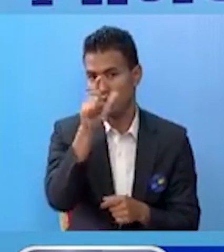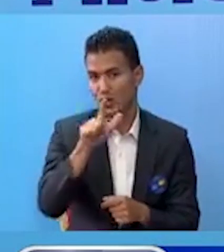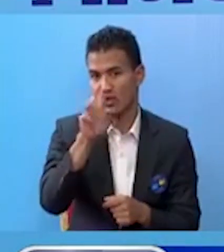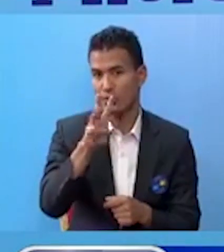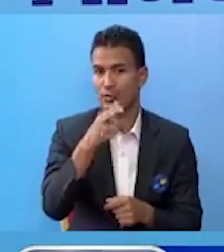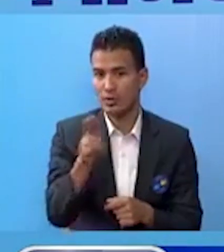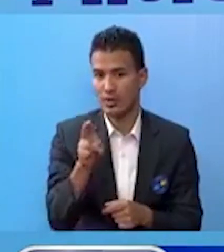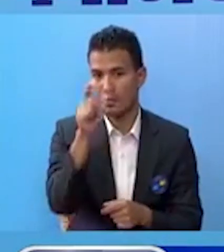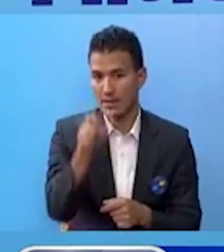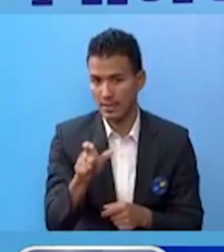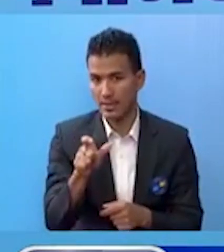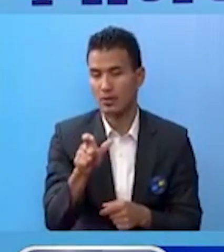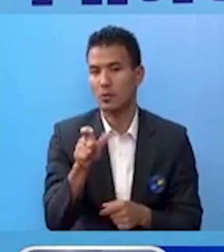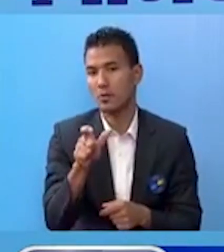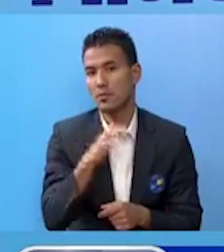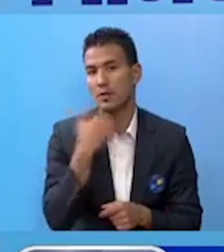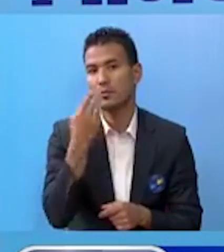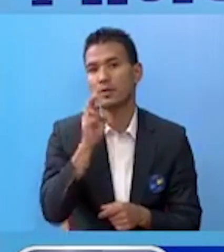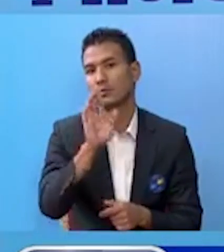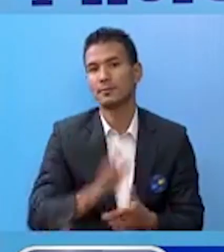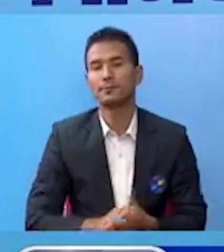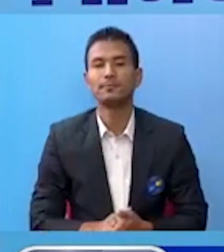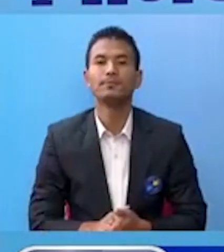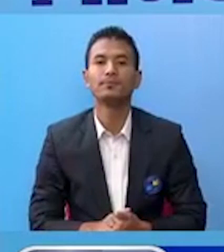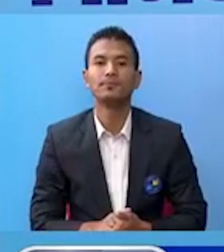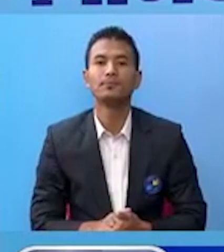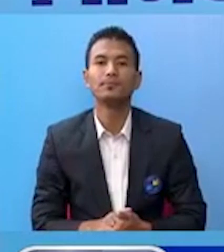5,63,173 जना व्यक्ति को मृत्यु भइसकेको छ।